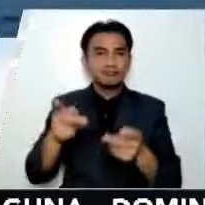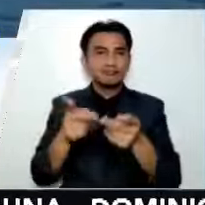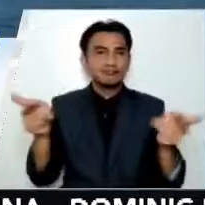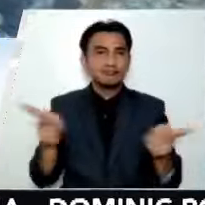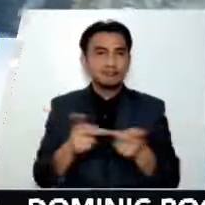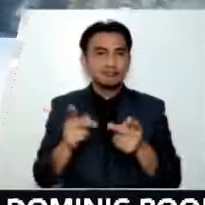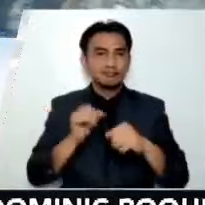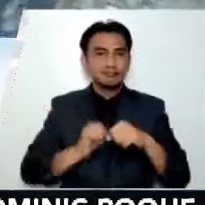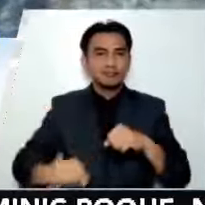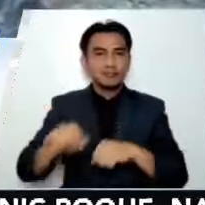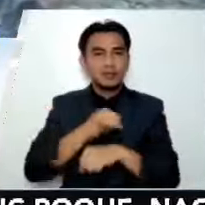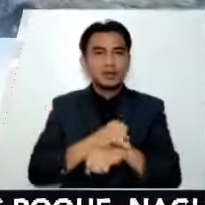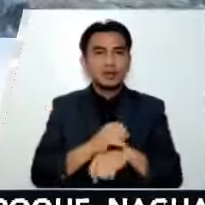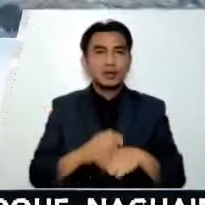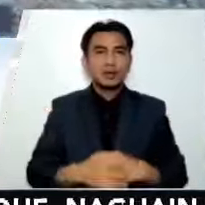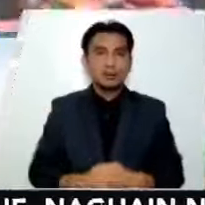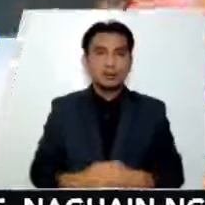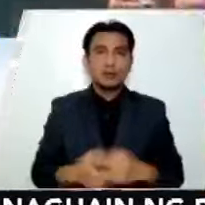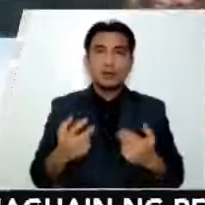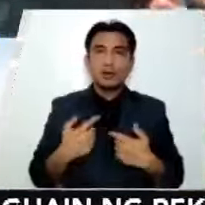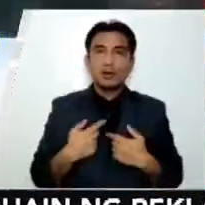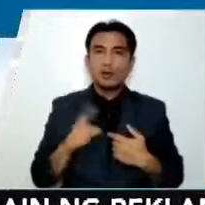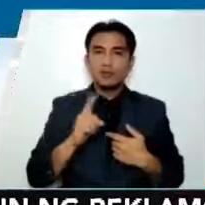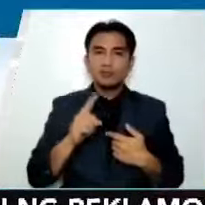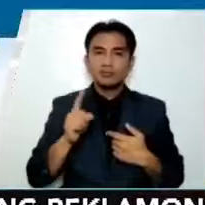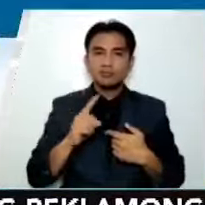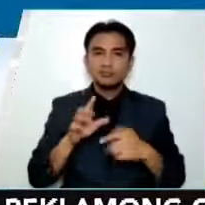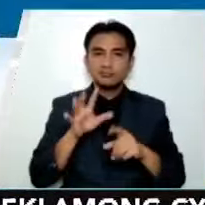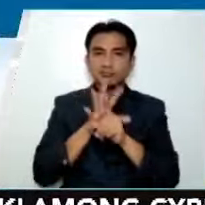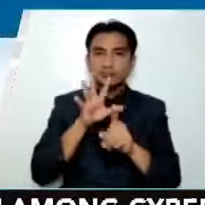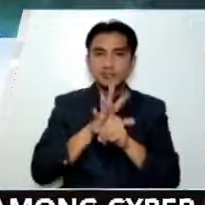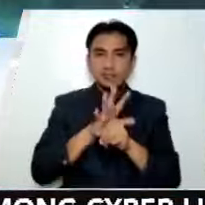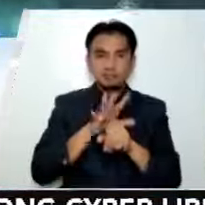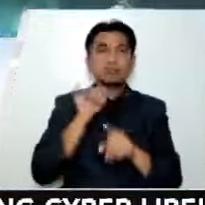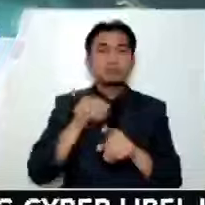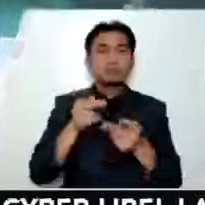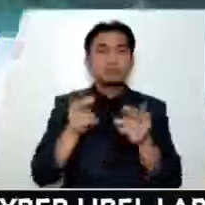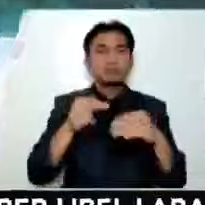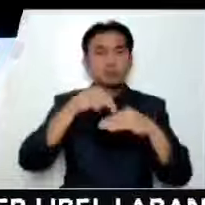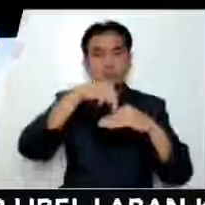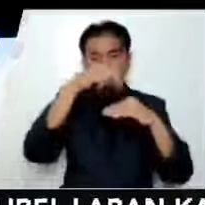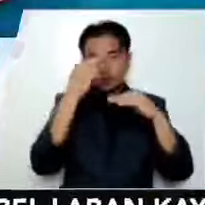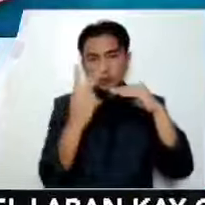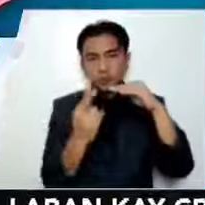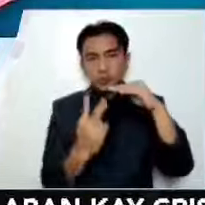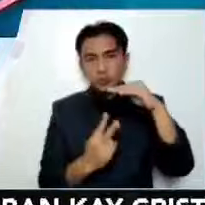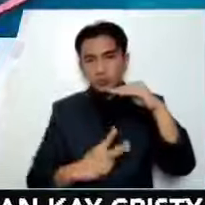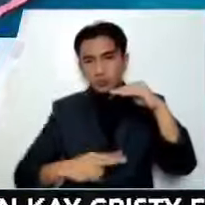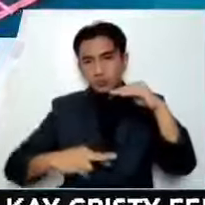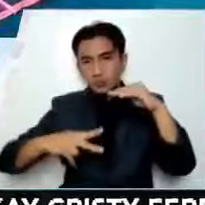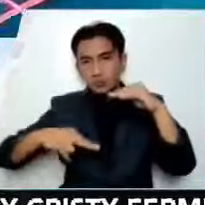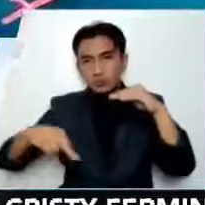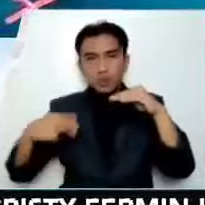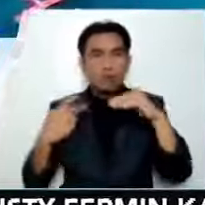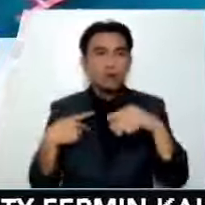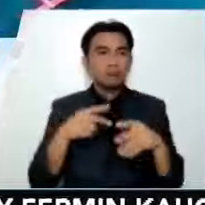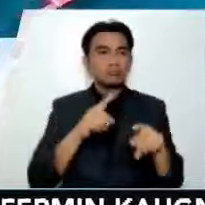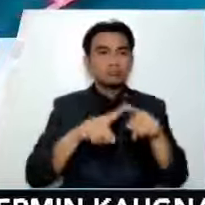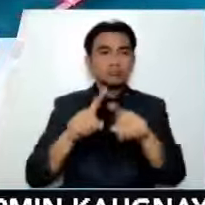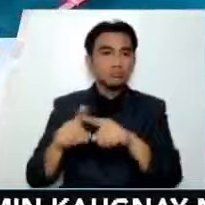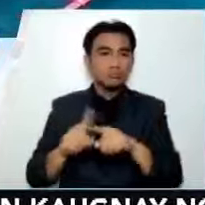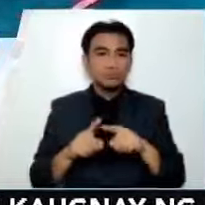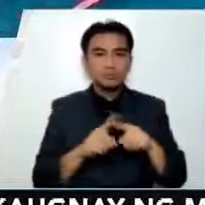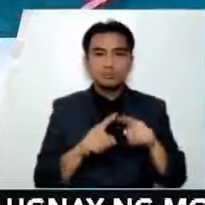Pero ang highlight ng tour, syempre, ang diving. Malawak na coral garden at iba't ibang uri ng marine life